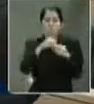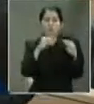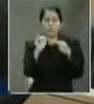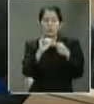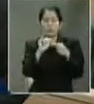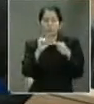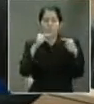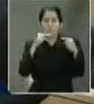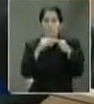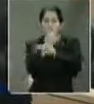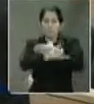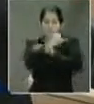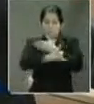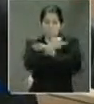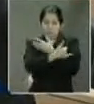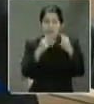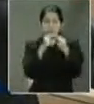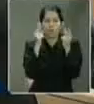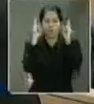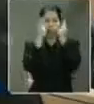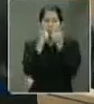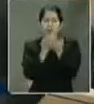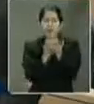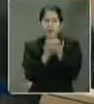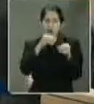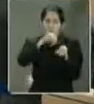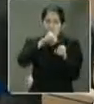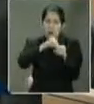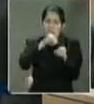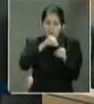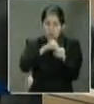ขออนุมัติจับ9เมษาศาลไม่อนุมัติ